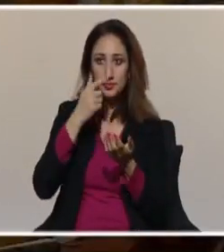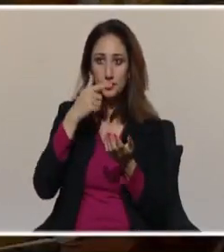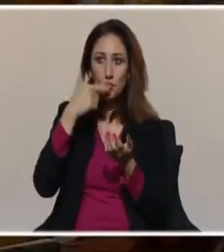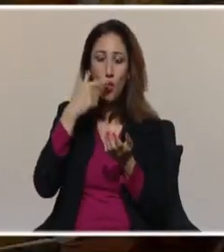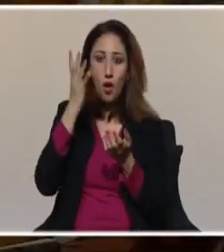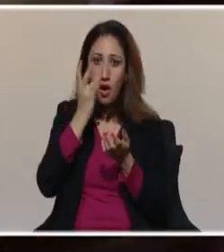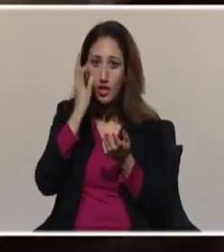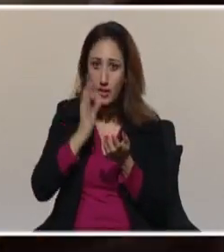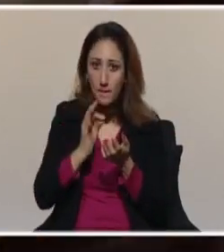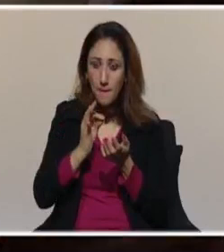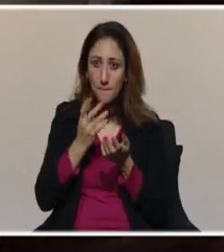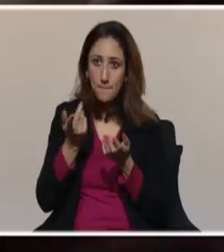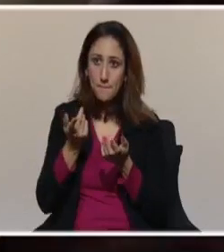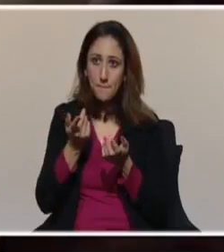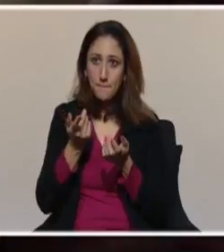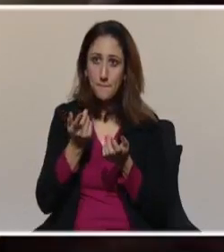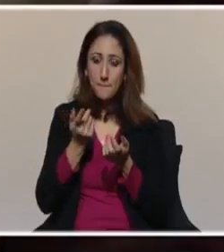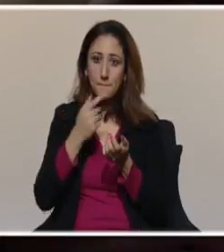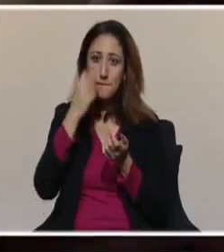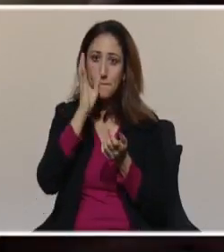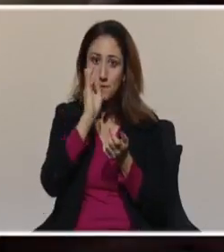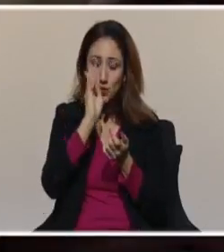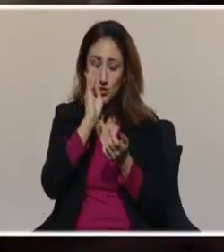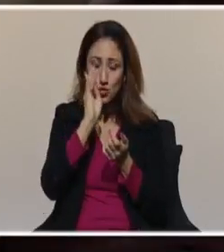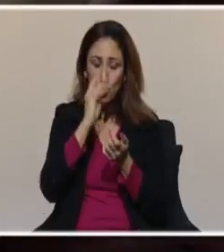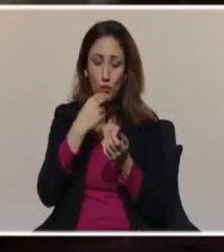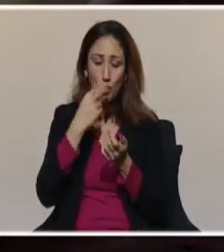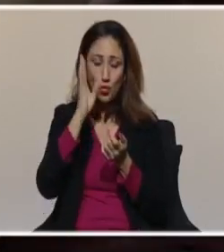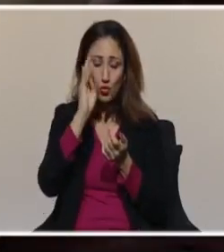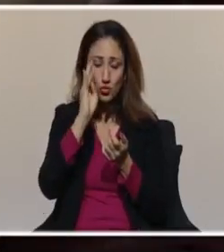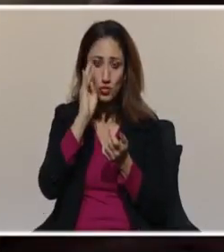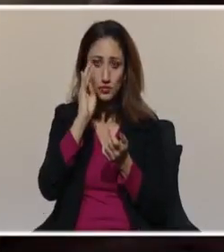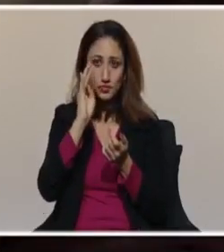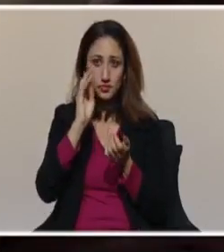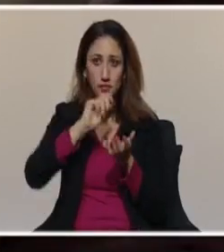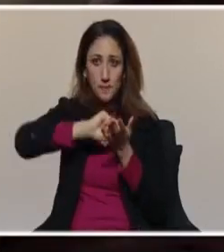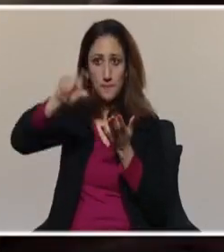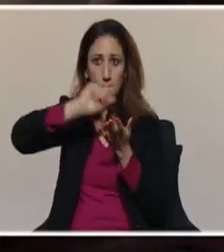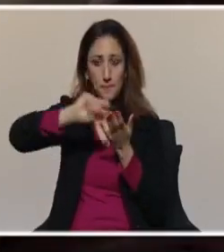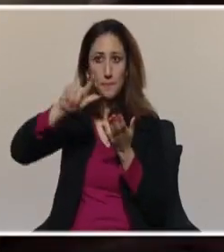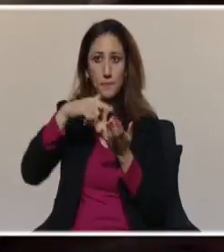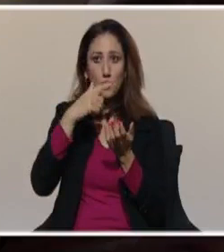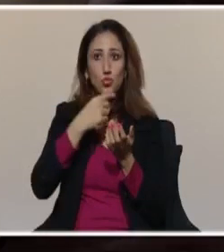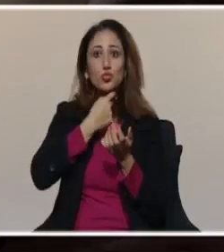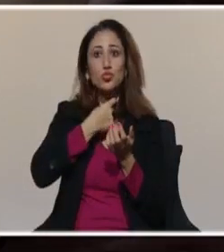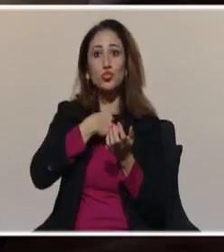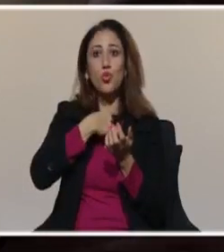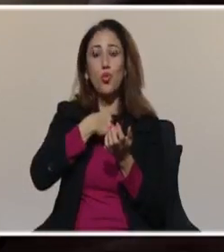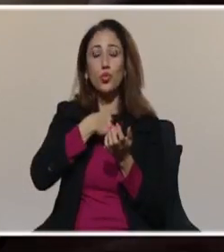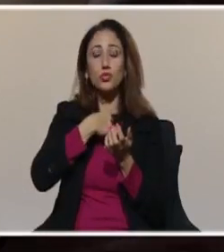حضرتك رد عليها. هي قالت ان زوجة المدعي عليه الاستاذ هاني ترسل لها تسجيلات صوتية بينها وما بين